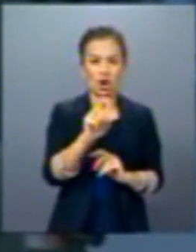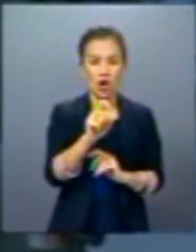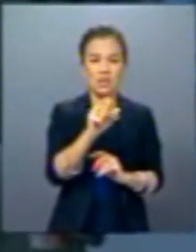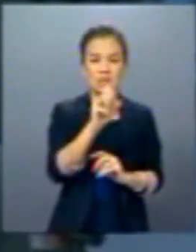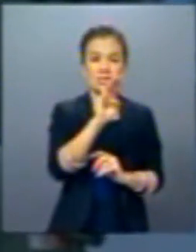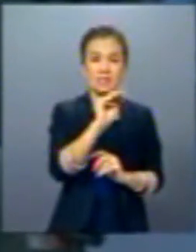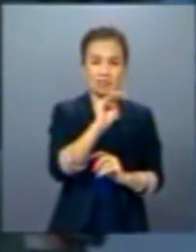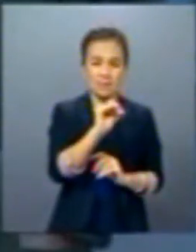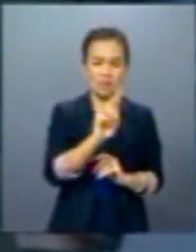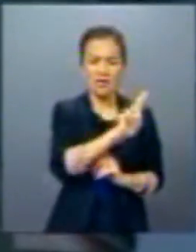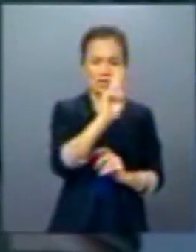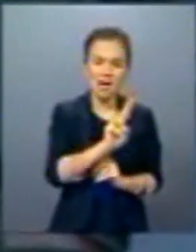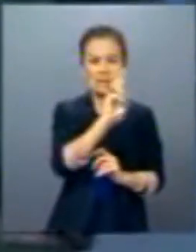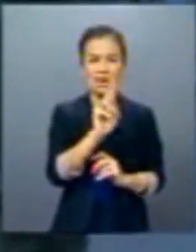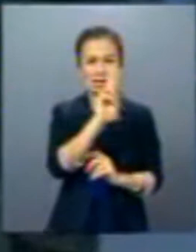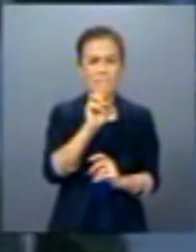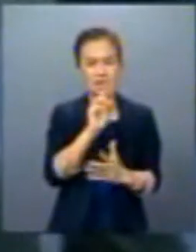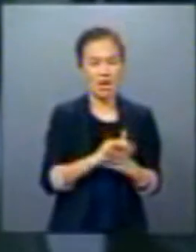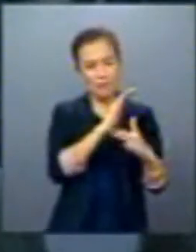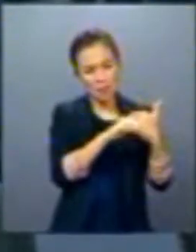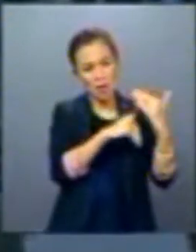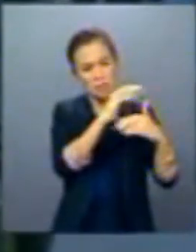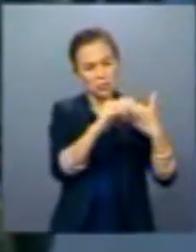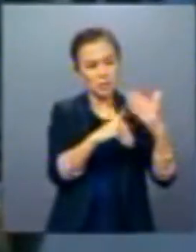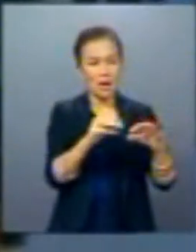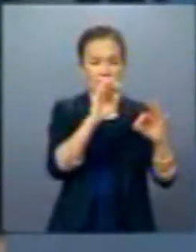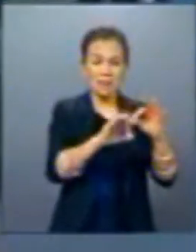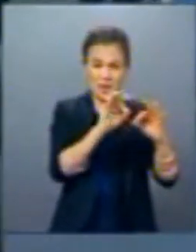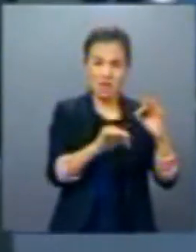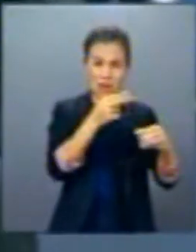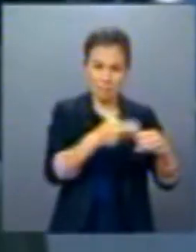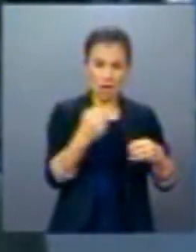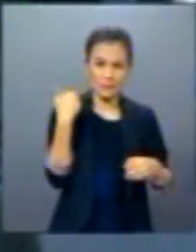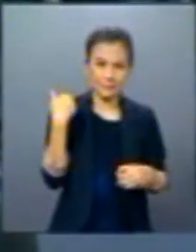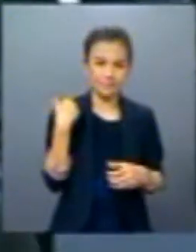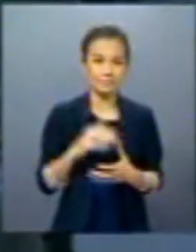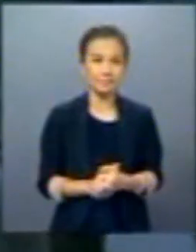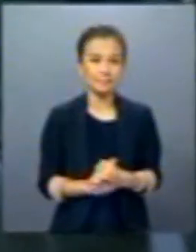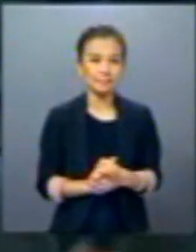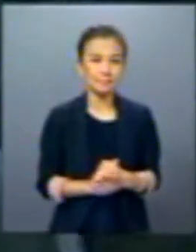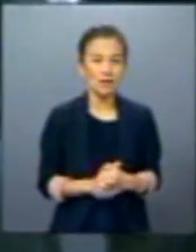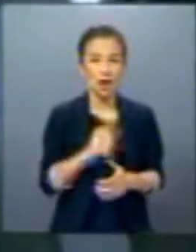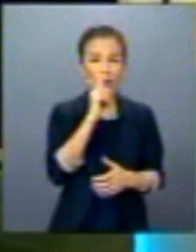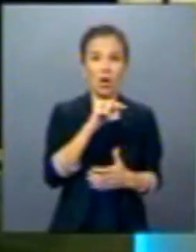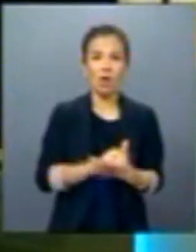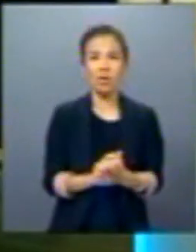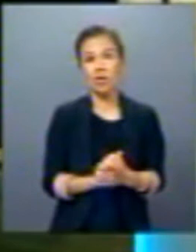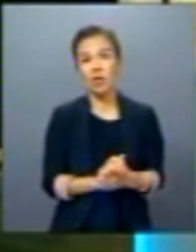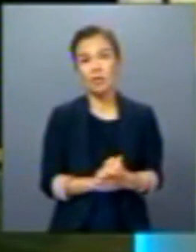ครื่องยนต์มาอยู่แล้วการพัฒนามันไม่หยุดยั้งแล้วตอนนี้มันกินน้ำมันกันน้อยมากมาโดยเฉพาะเครื่องยนต์ดีเซล